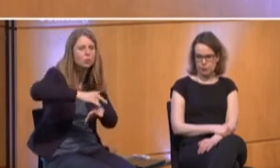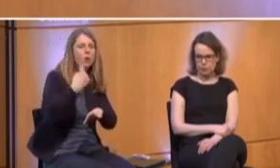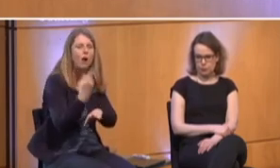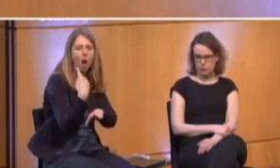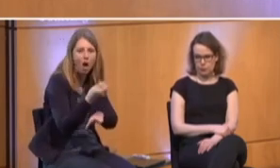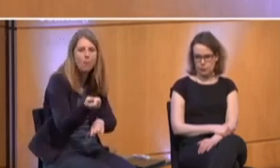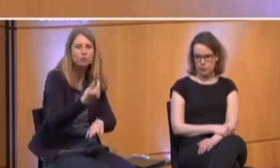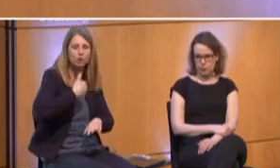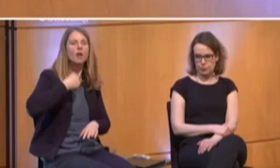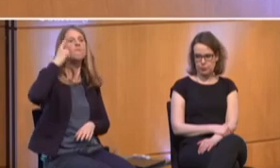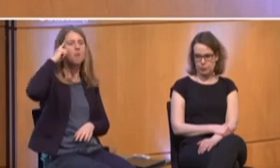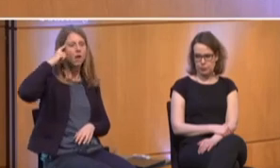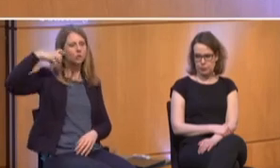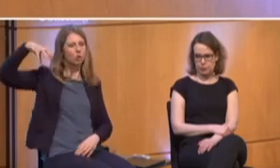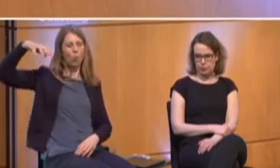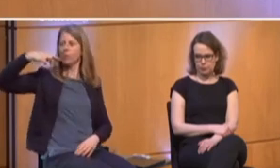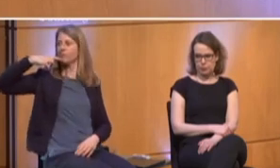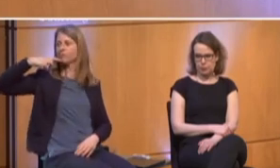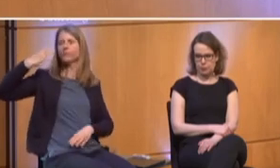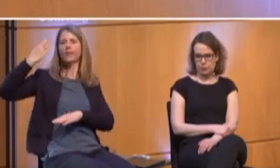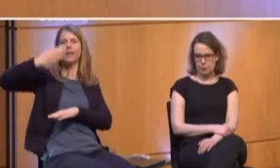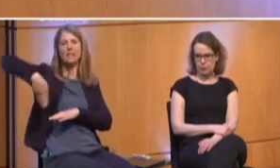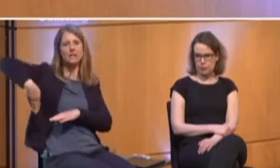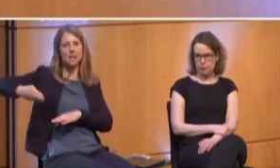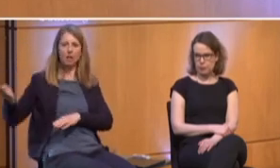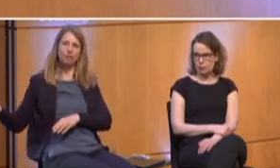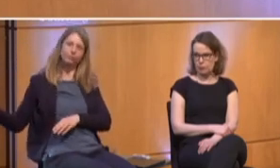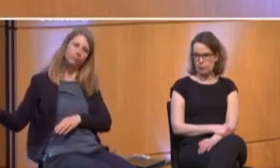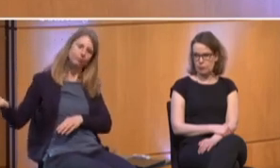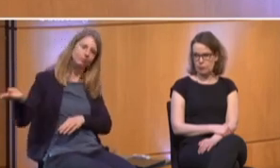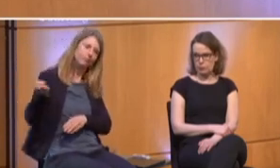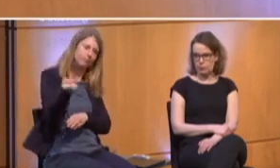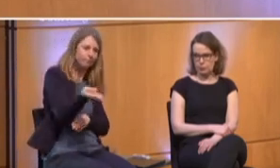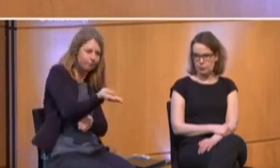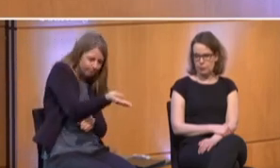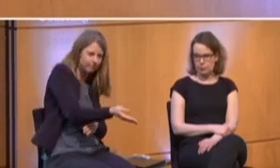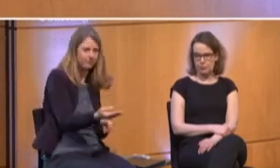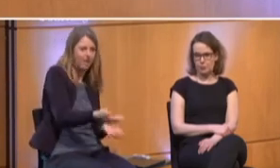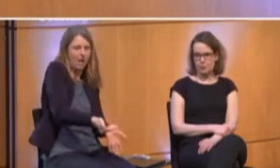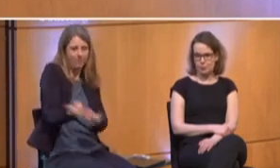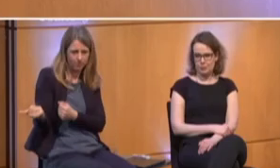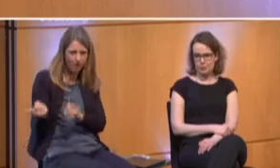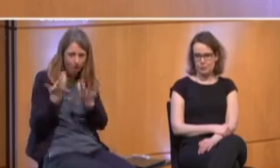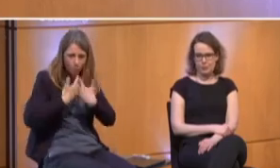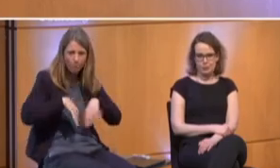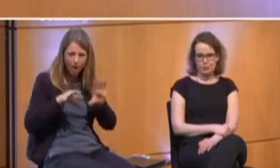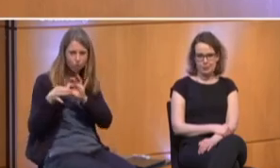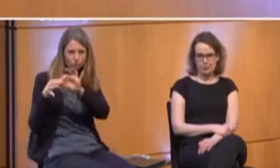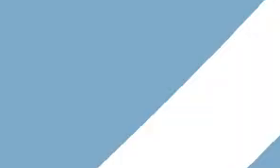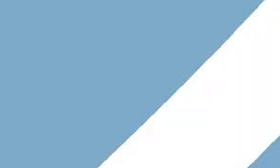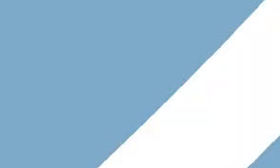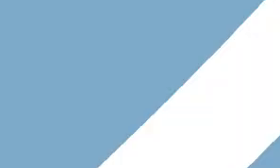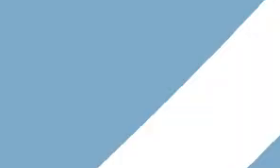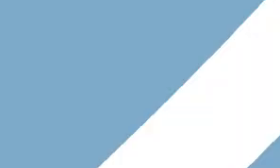ich kann gleich die Drohne mit der Kettensäge losschicken und den Mitarbeiter aus dem Bett werfen telefonisch. Das sind automatisierbare Prozesse, wenn ich